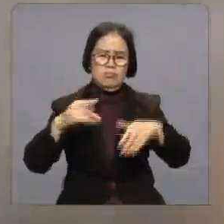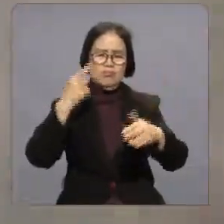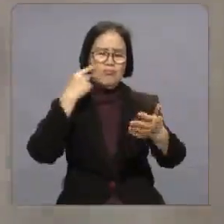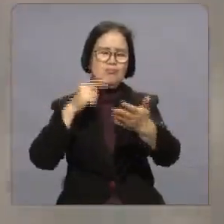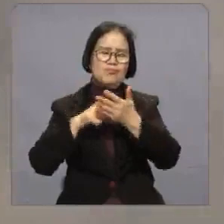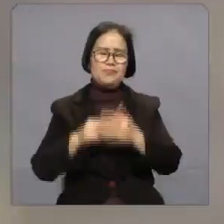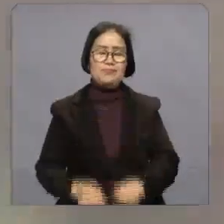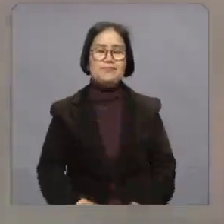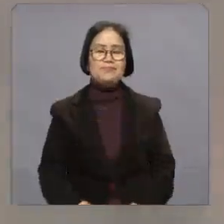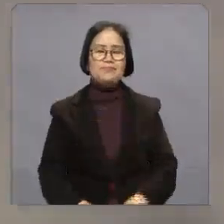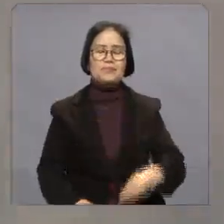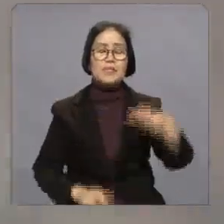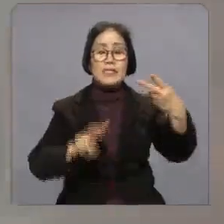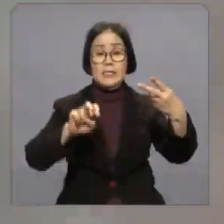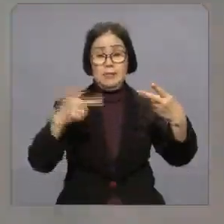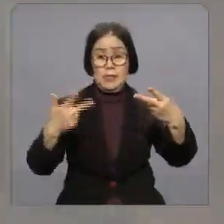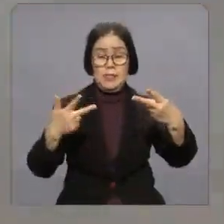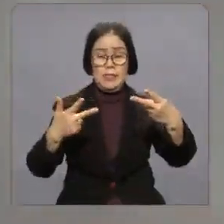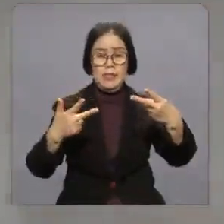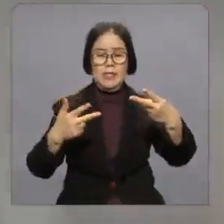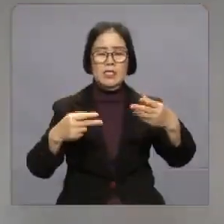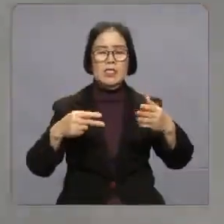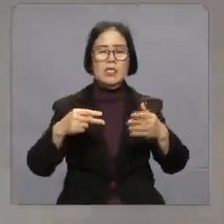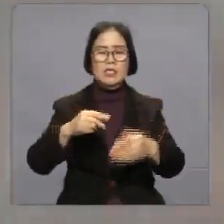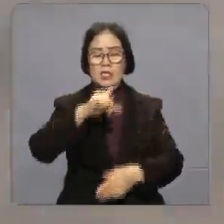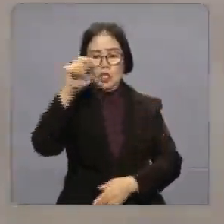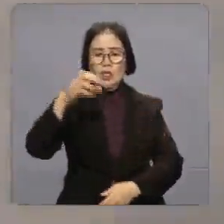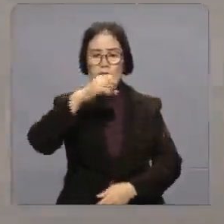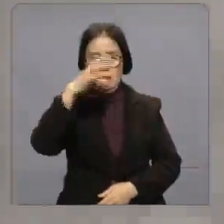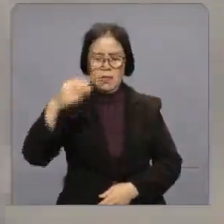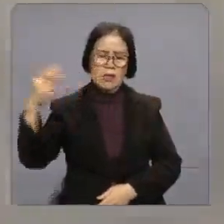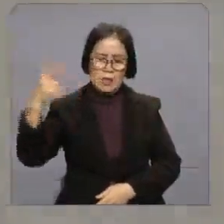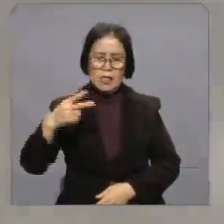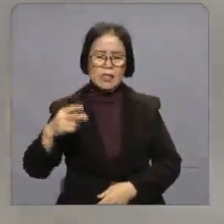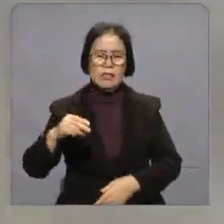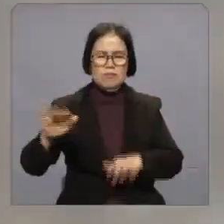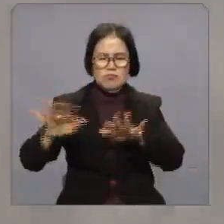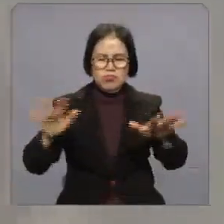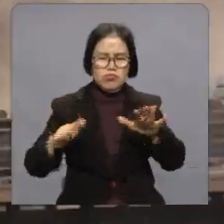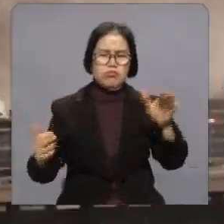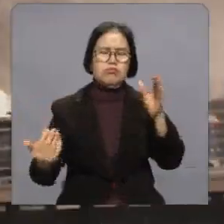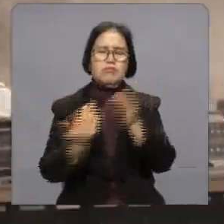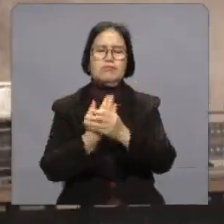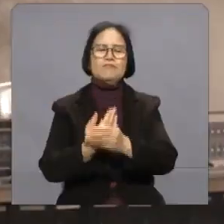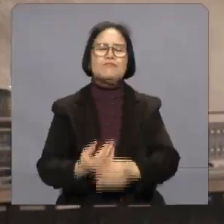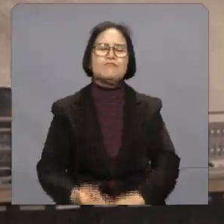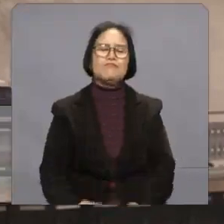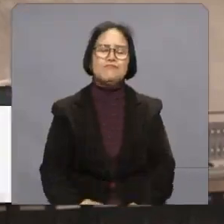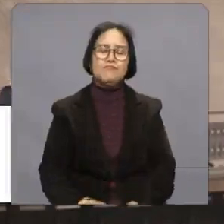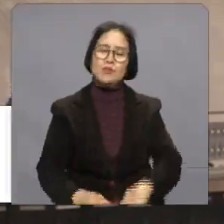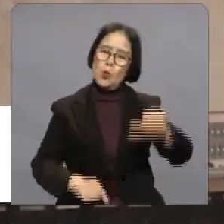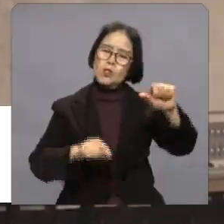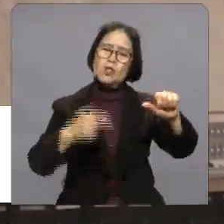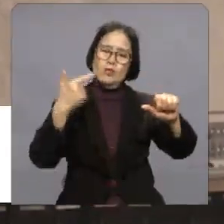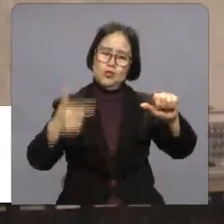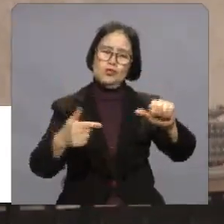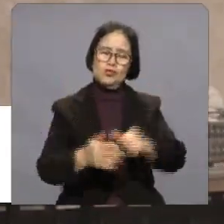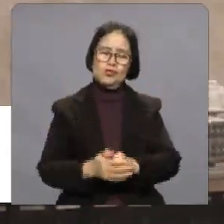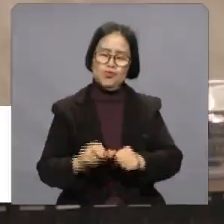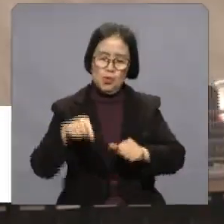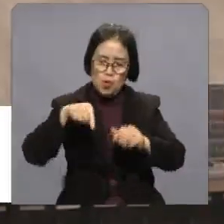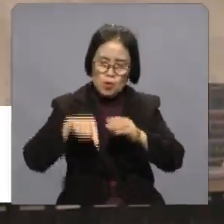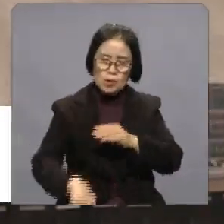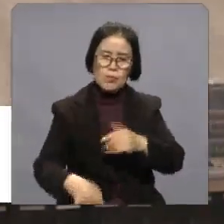현재 시간 27일 튀르키예 동남부 말라티아 지역에서 또다시 강진이 발생했습니다. 규모 5.6, 진원